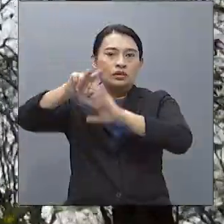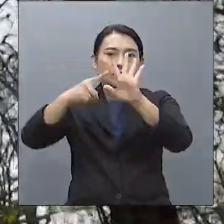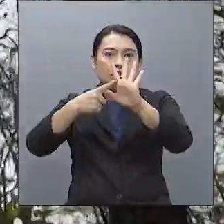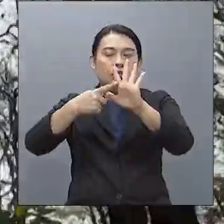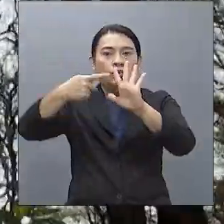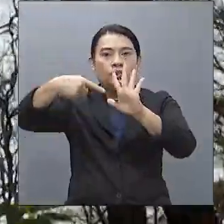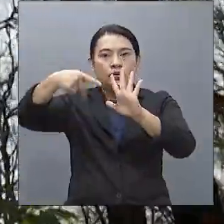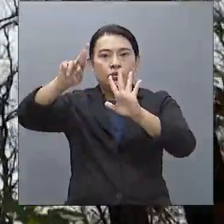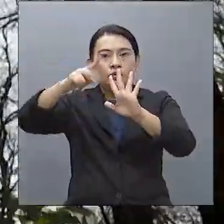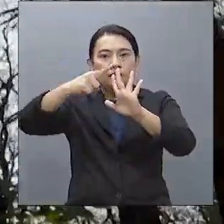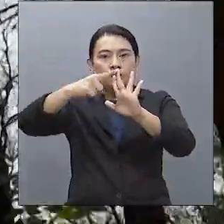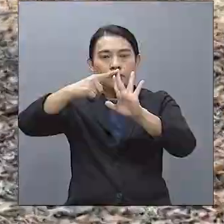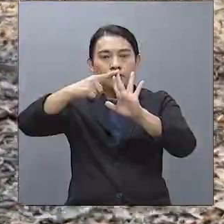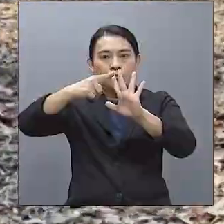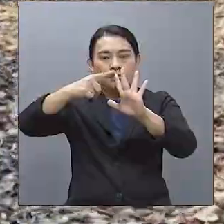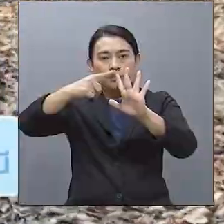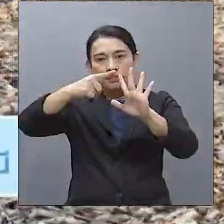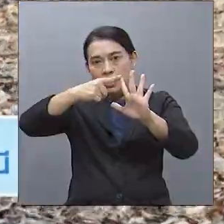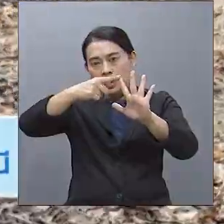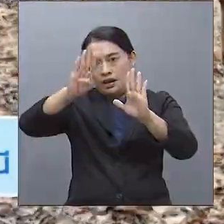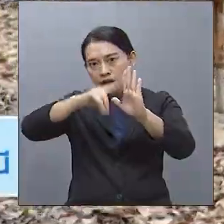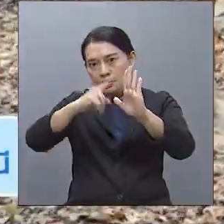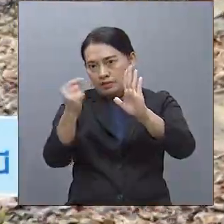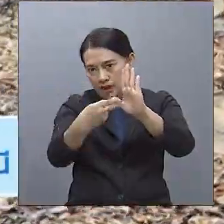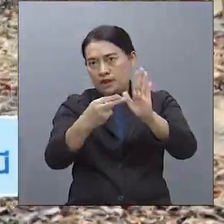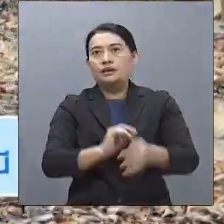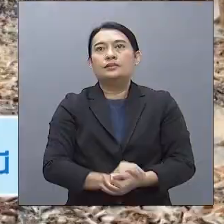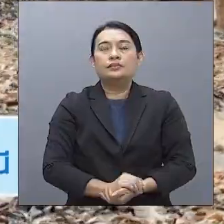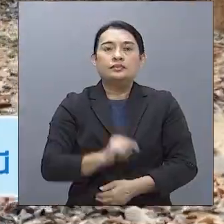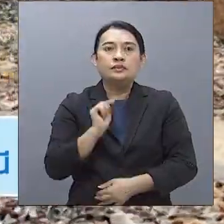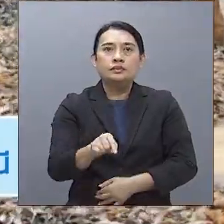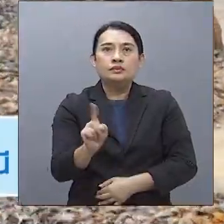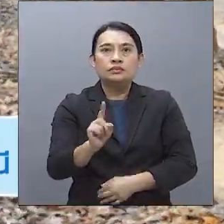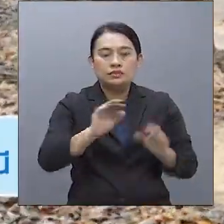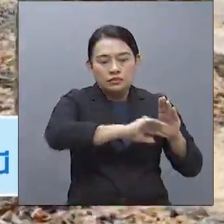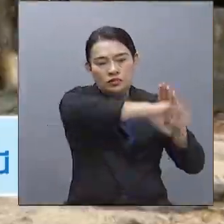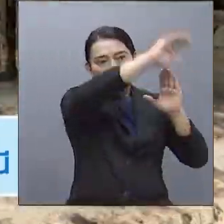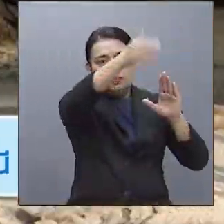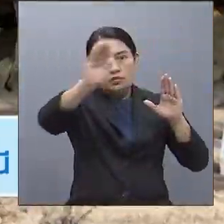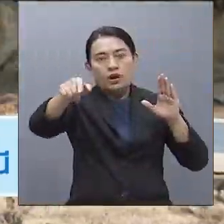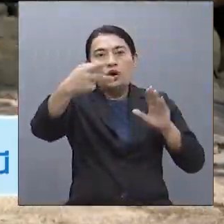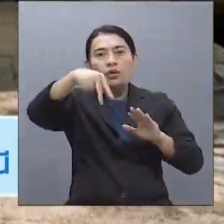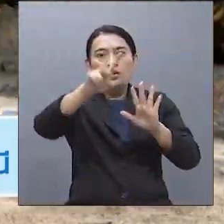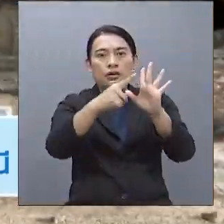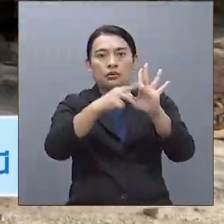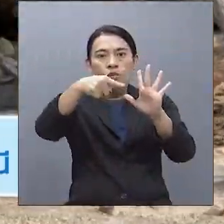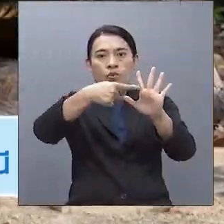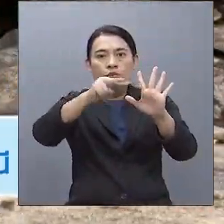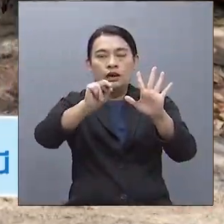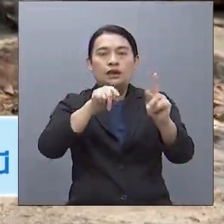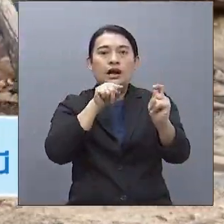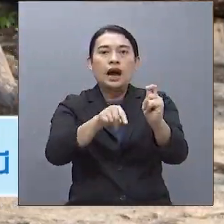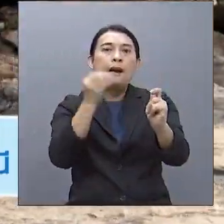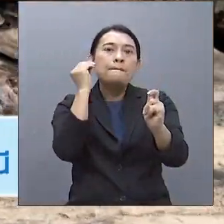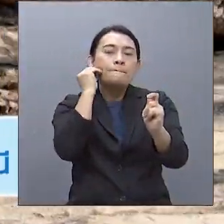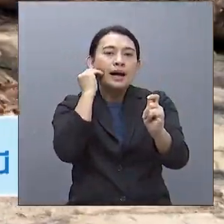รวบรวมโบราณสถานหลายๆอย่างเอาไว้ด้วยกันนะคะซึ่งที่นี่ตั้งอยู่ที่บริเวณเชิงเขาภูพานตำบลเมืองพานอำเภอบ้านผือจังหวัด